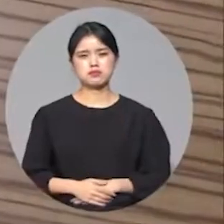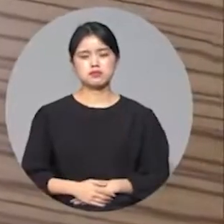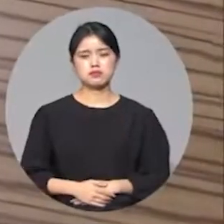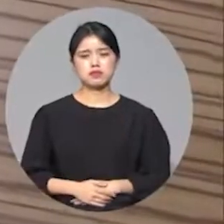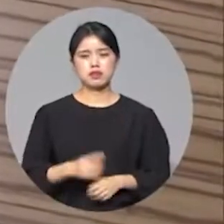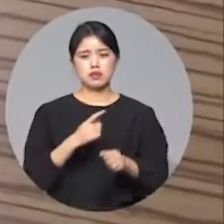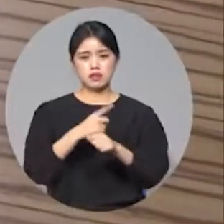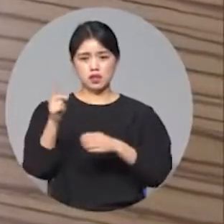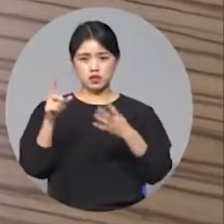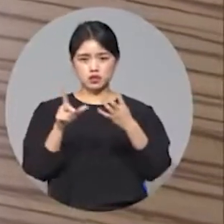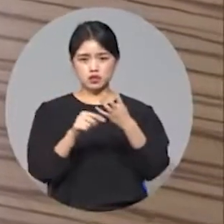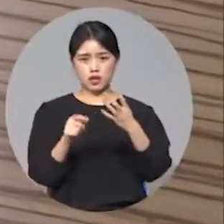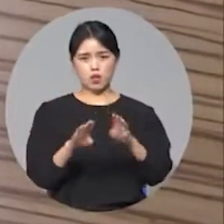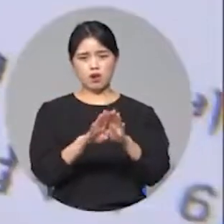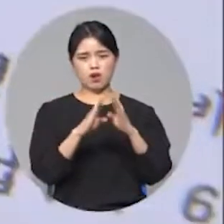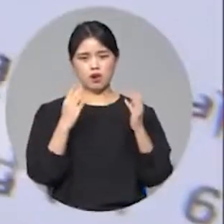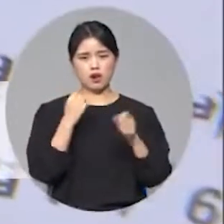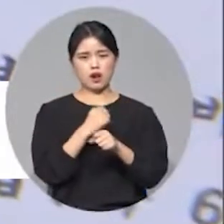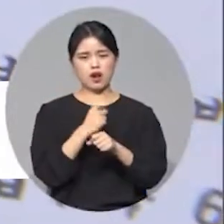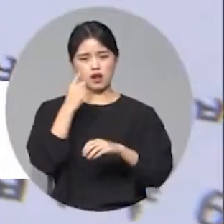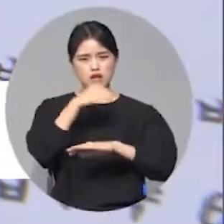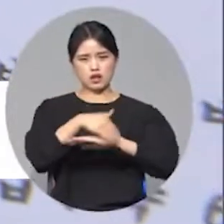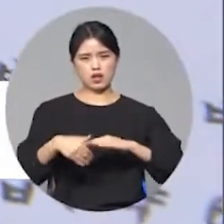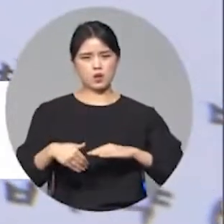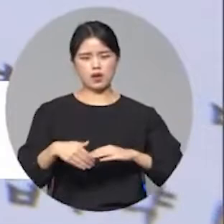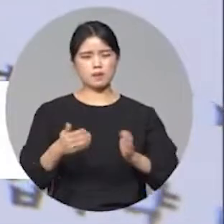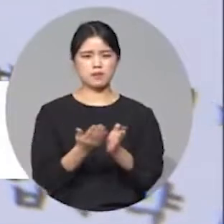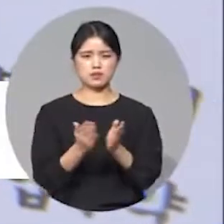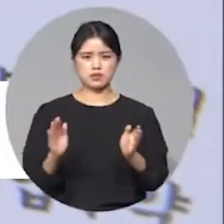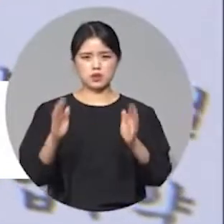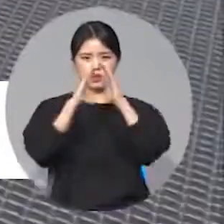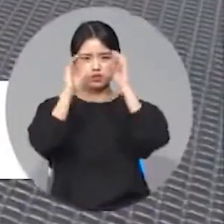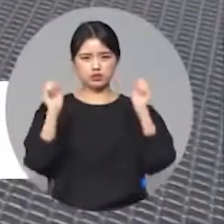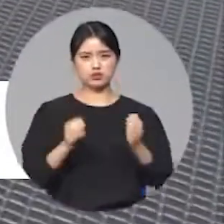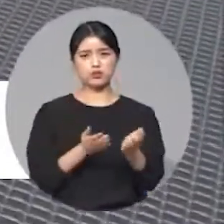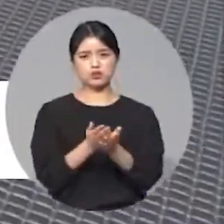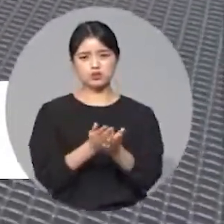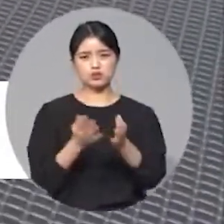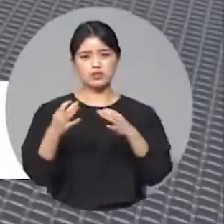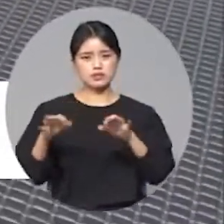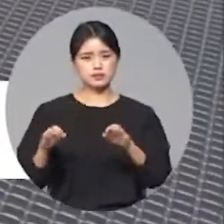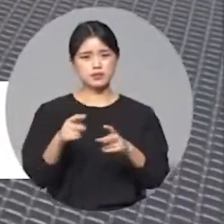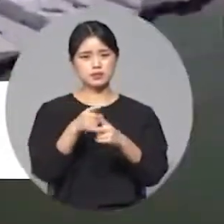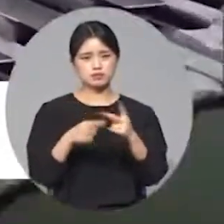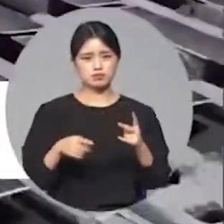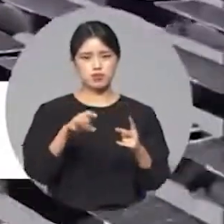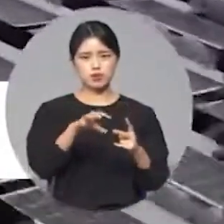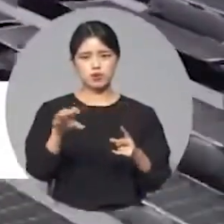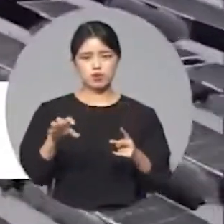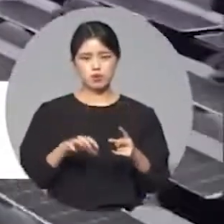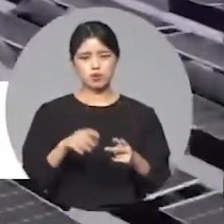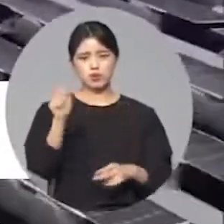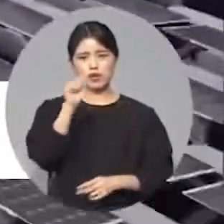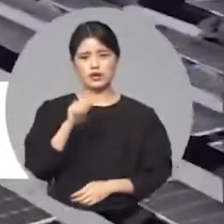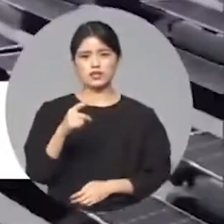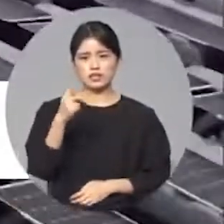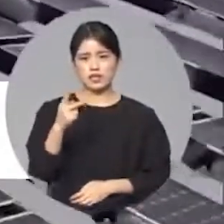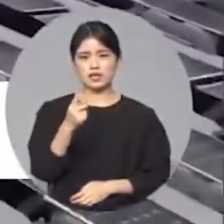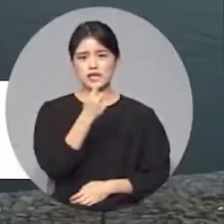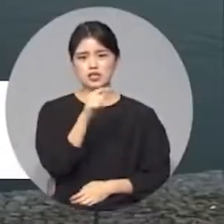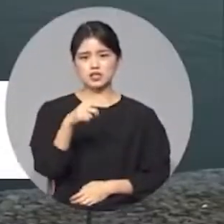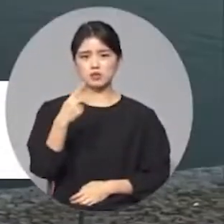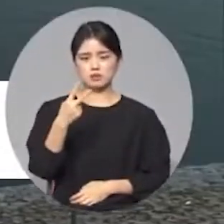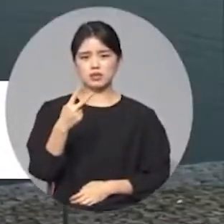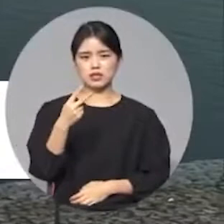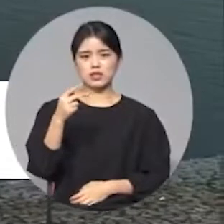내년 4월 발전 개시 계획은 진작에 틀어졌고 전라북도와 군산시, 김제시, 부안군, SK 등